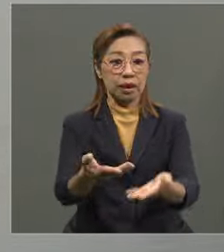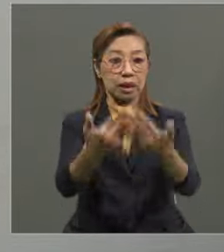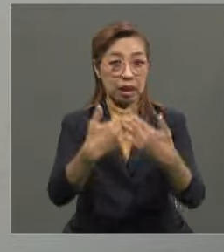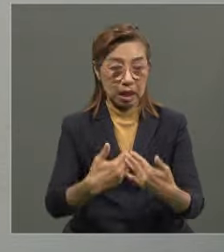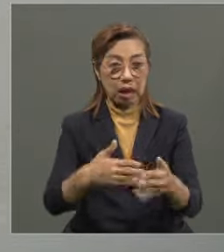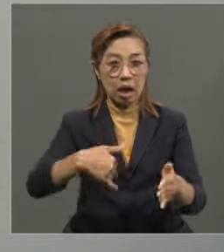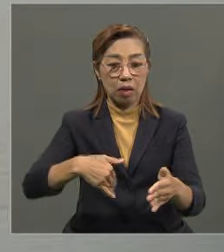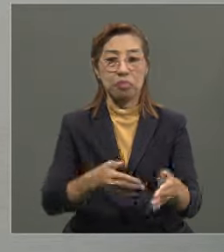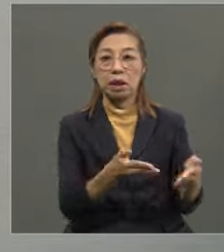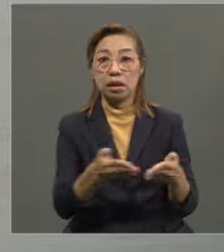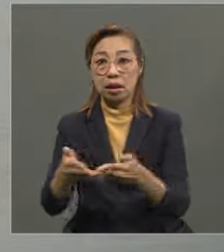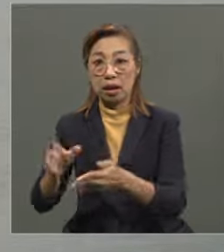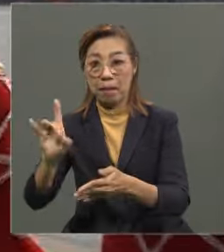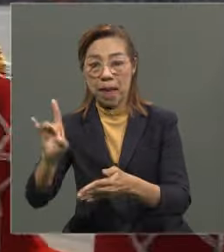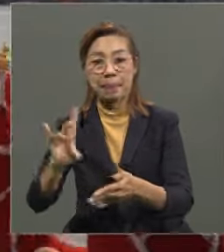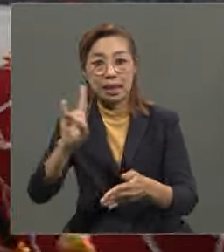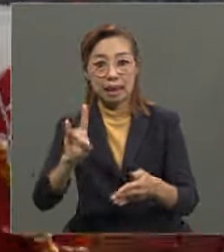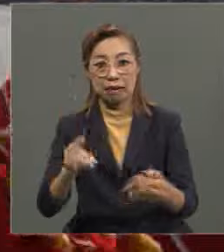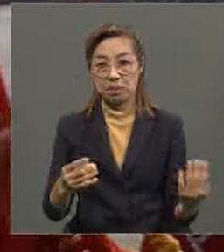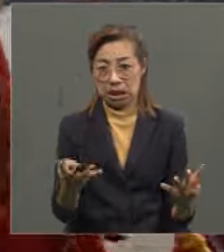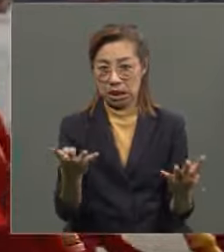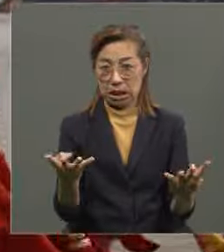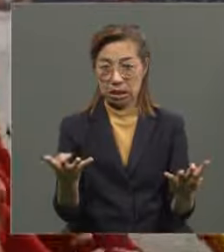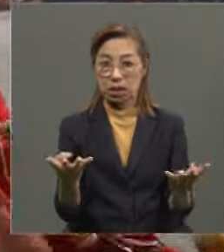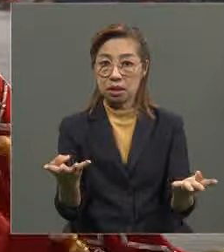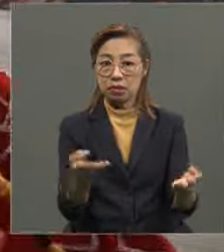นเรือรูปสัตว์8ลำจำนวน4คู่ประกอบด้วย